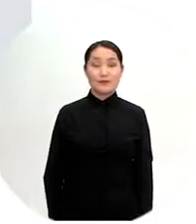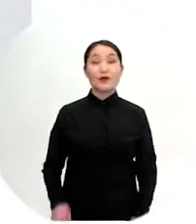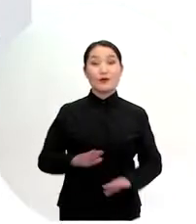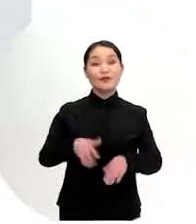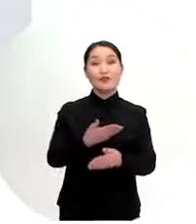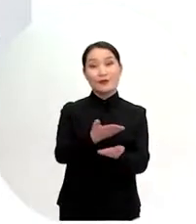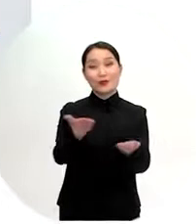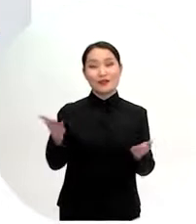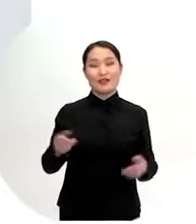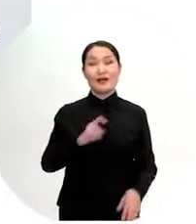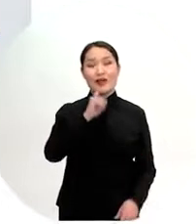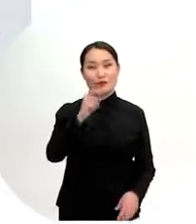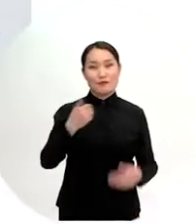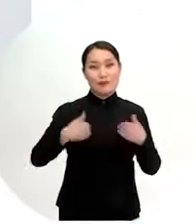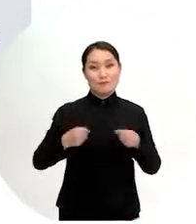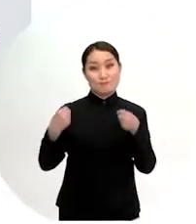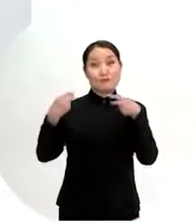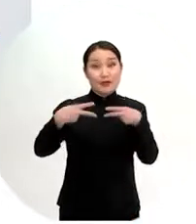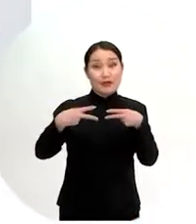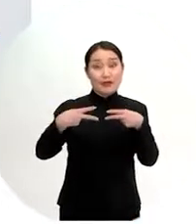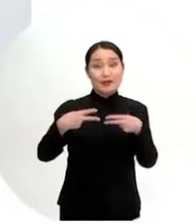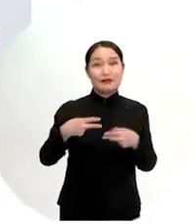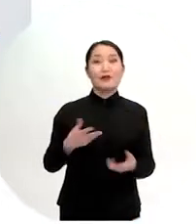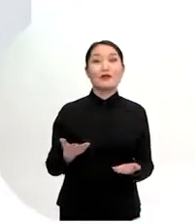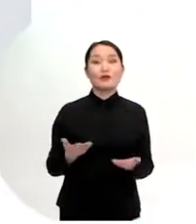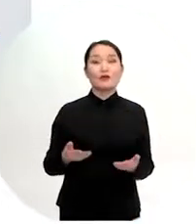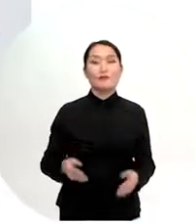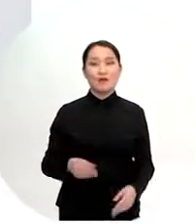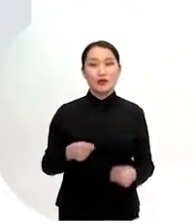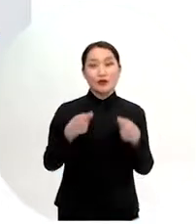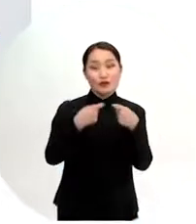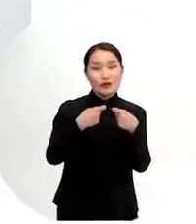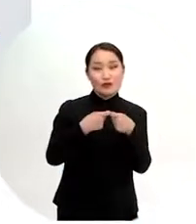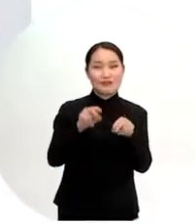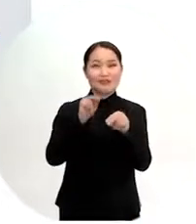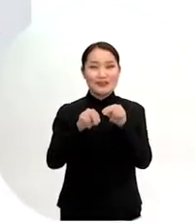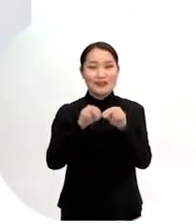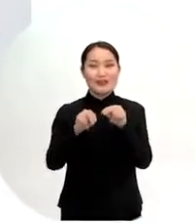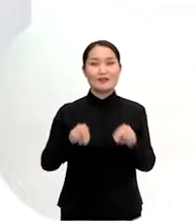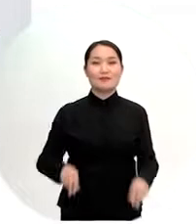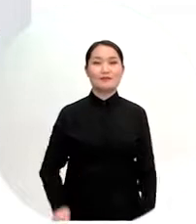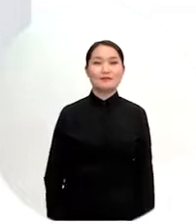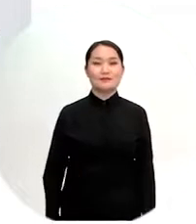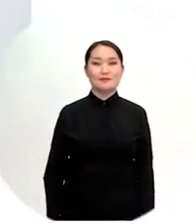Хүүхдүүд та нарын бичсэн хариу багшийнх нь хариутаа таарч байна уу гэдгийг тулгаж шалгаарай.